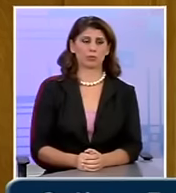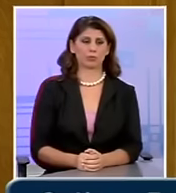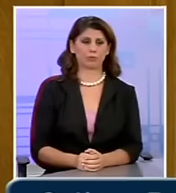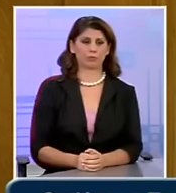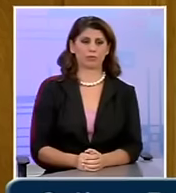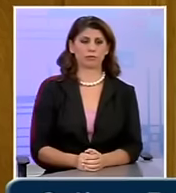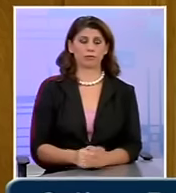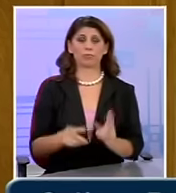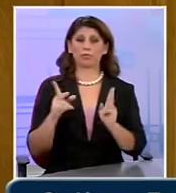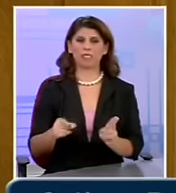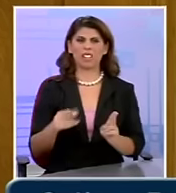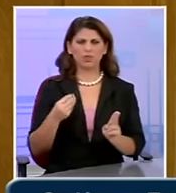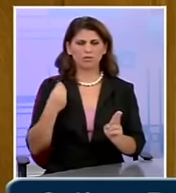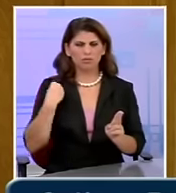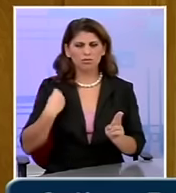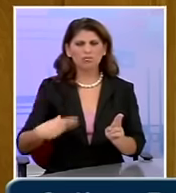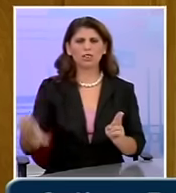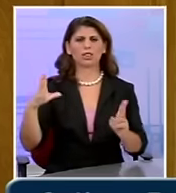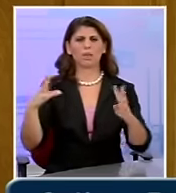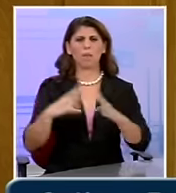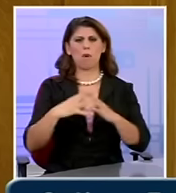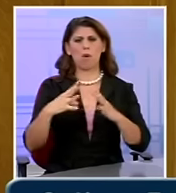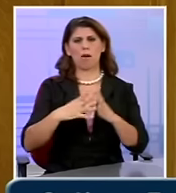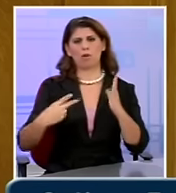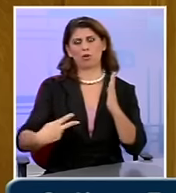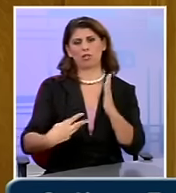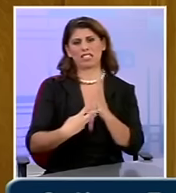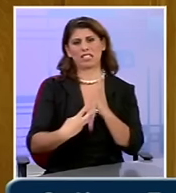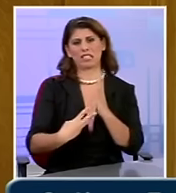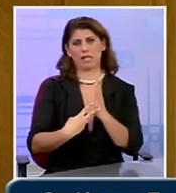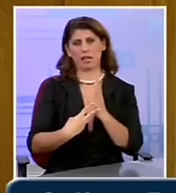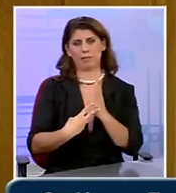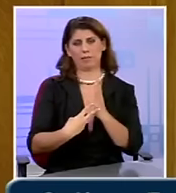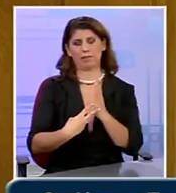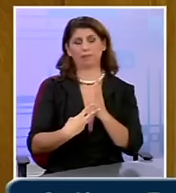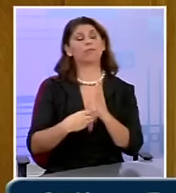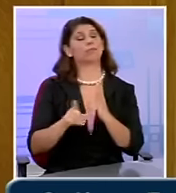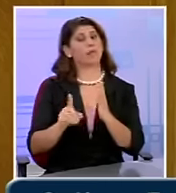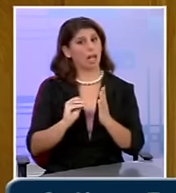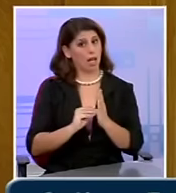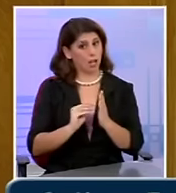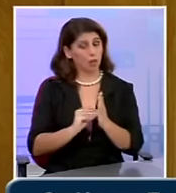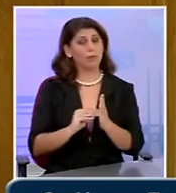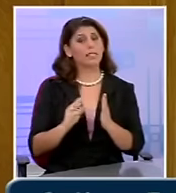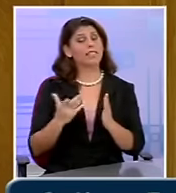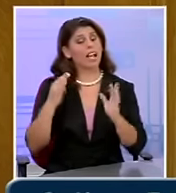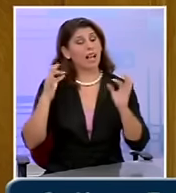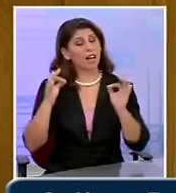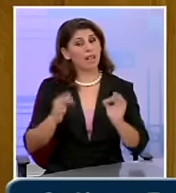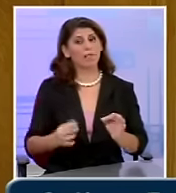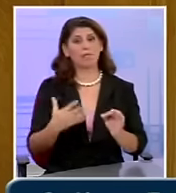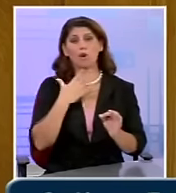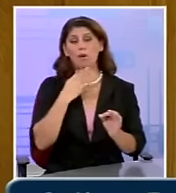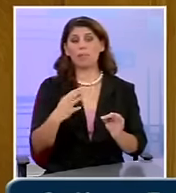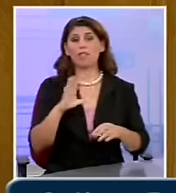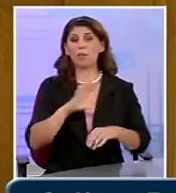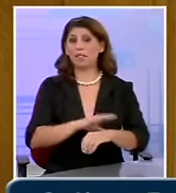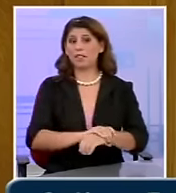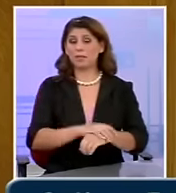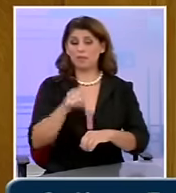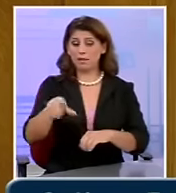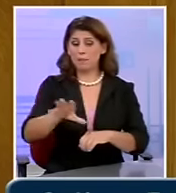σταματήσουν αυτό τον αποτρόπαιο πόλεμο στην Συρία. Και γιατί, ακριβώς επειδή έχουμε δεσμευτεί σε αυτή την